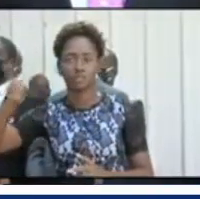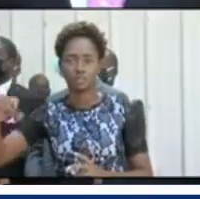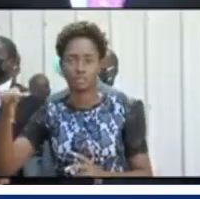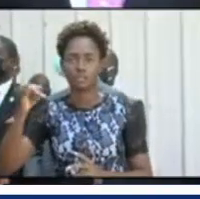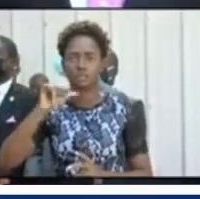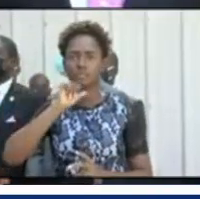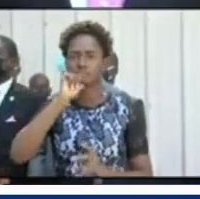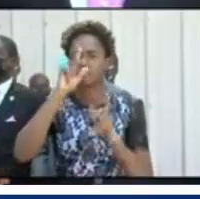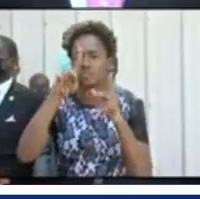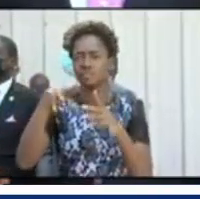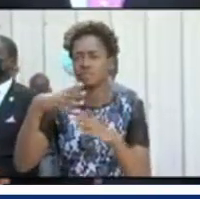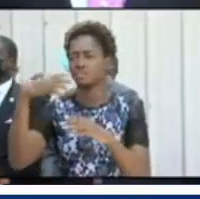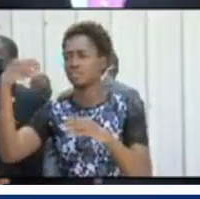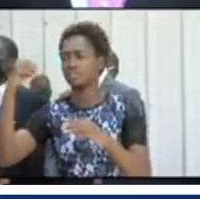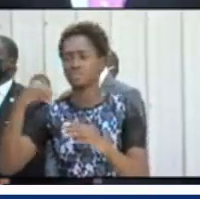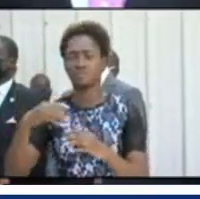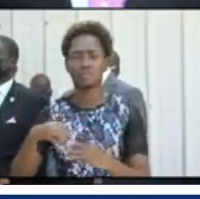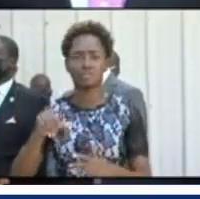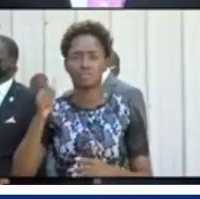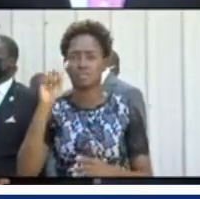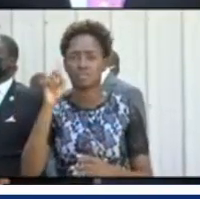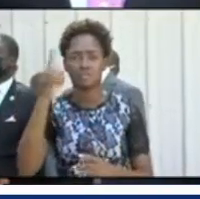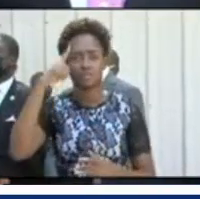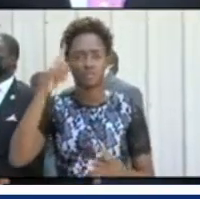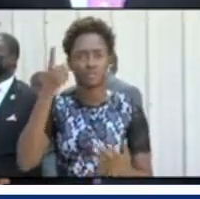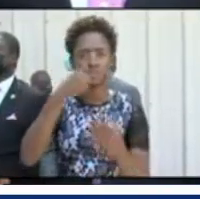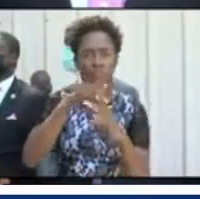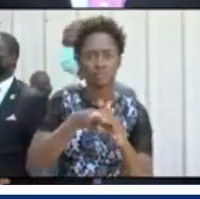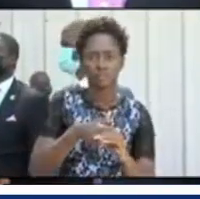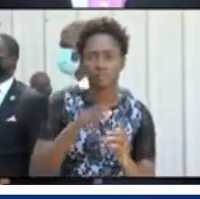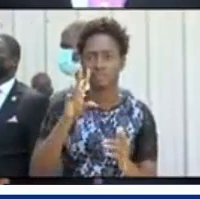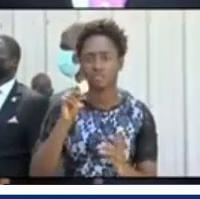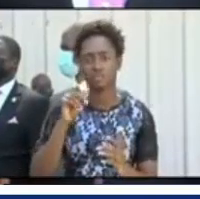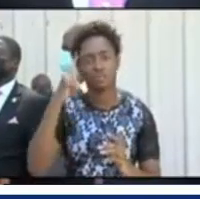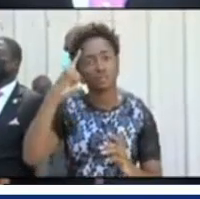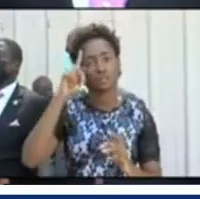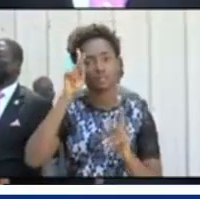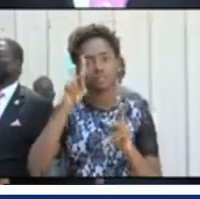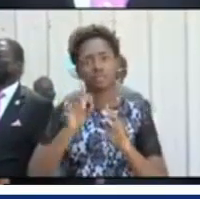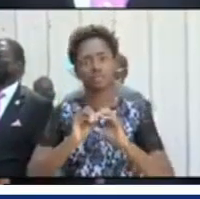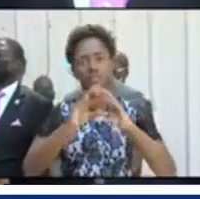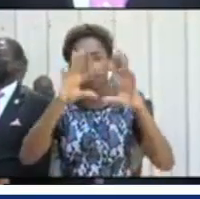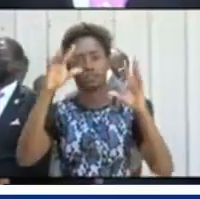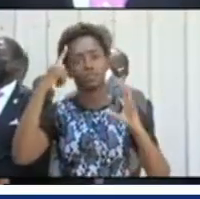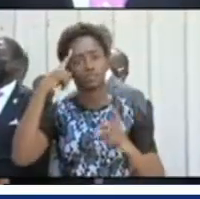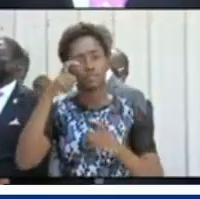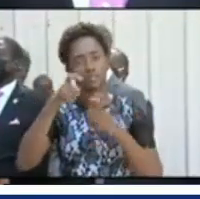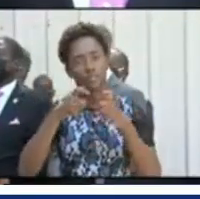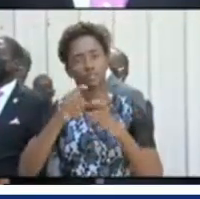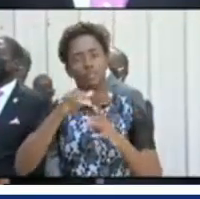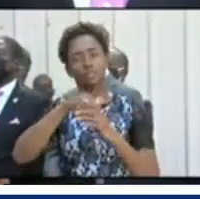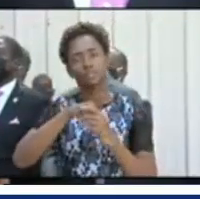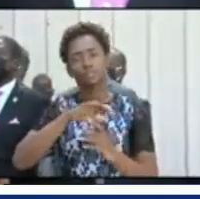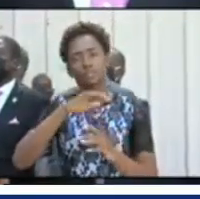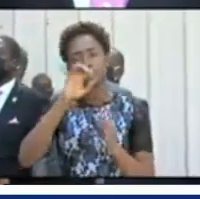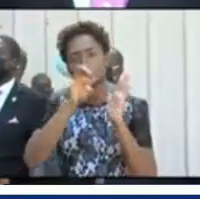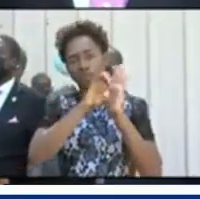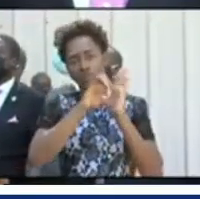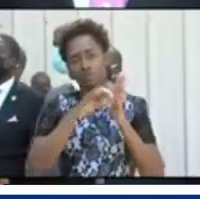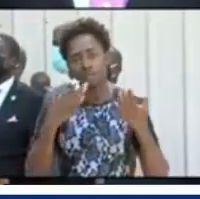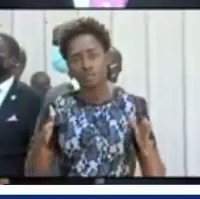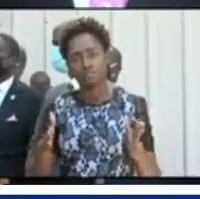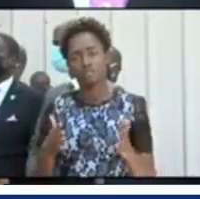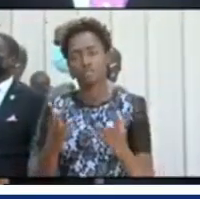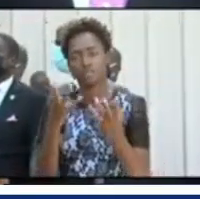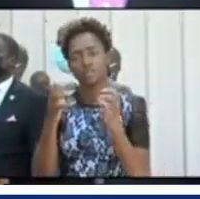ça forme nous clair pour nous comprendre ça ça veut dire son synergie pour le créer entre toute entité qui dans l'état déjà mais parler